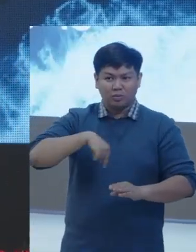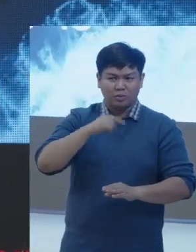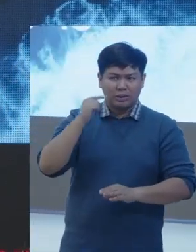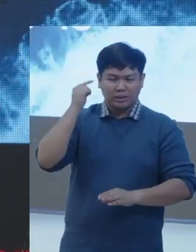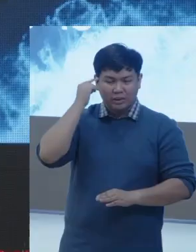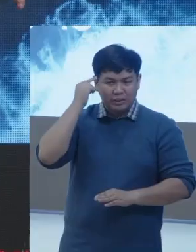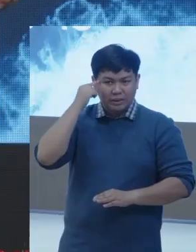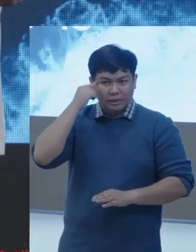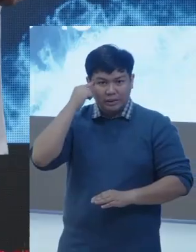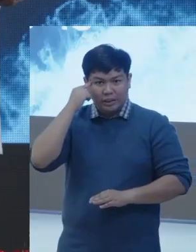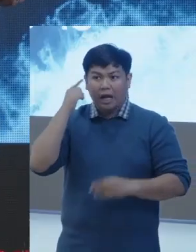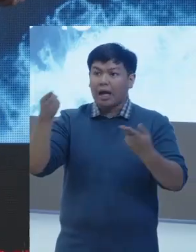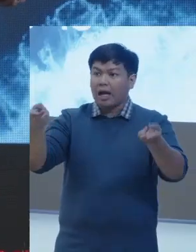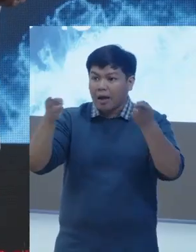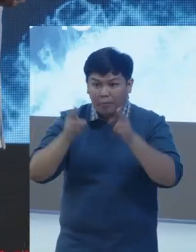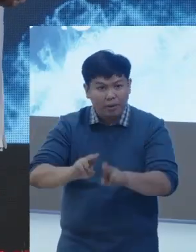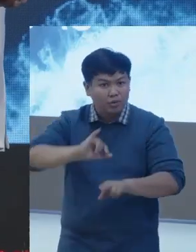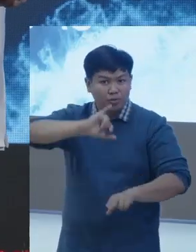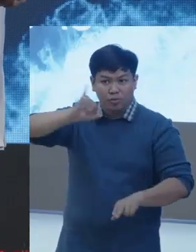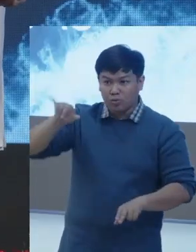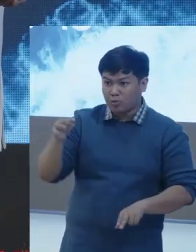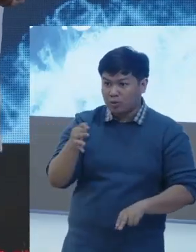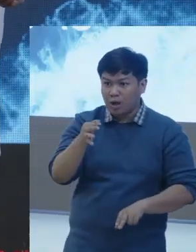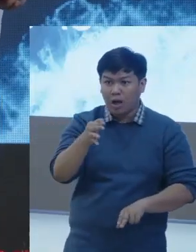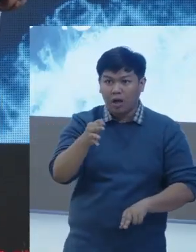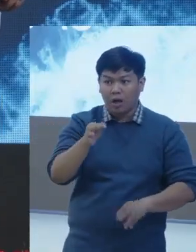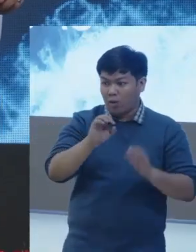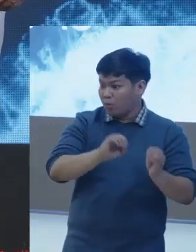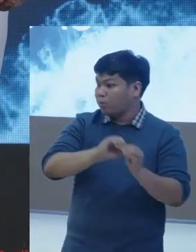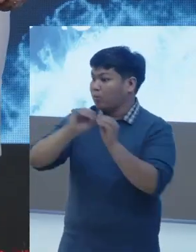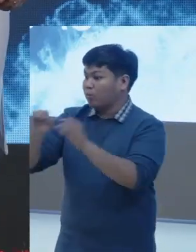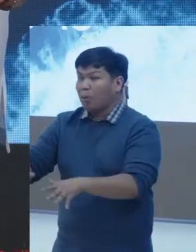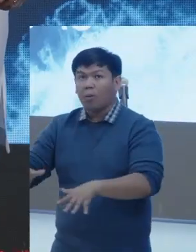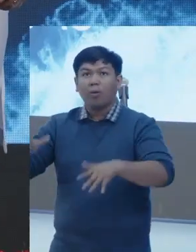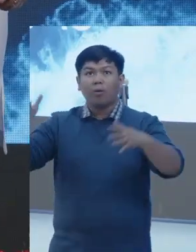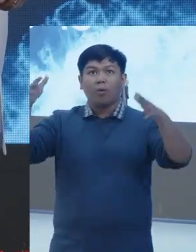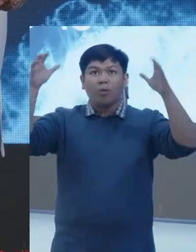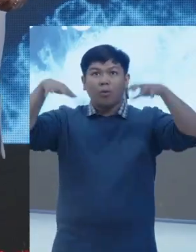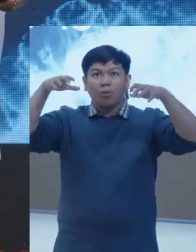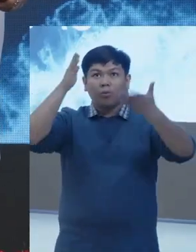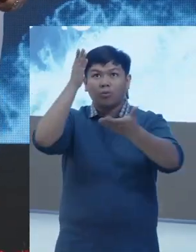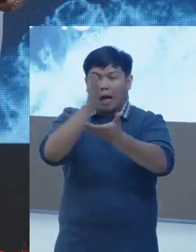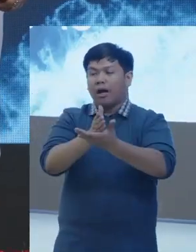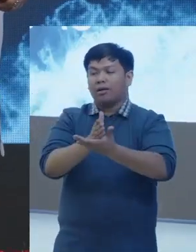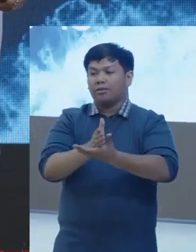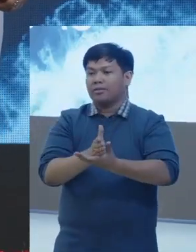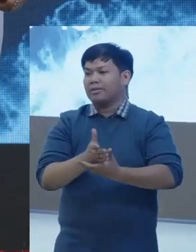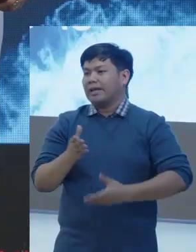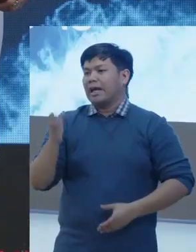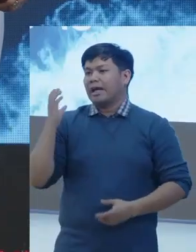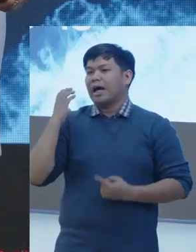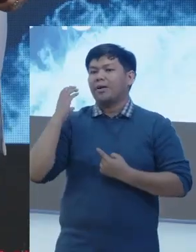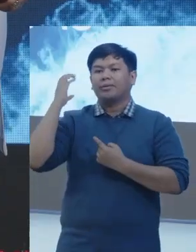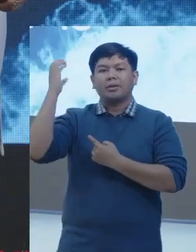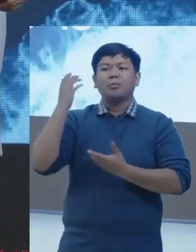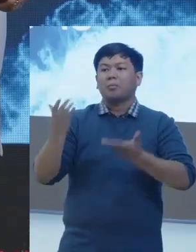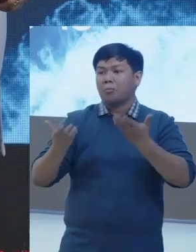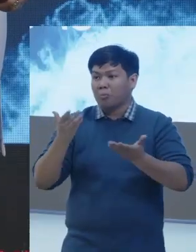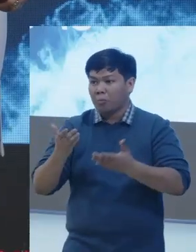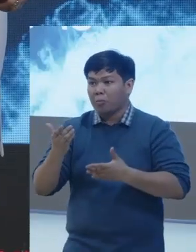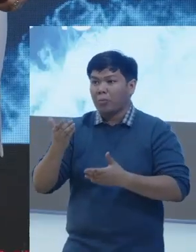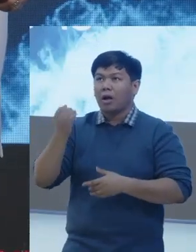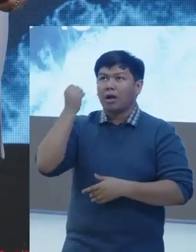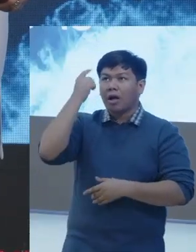na dahil sa nangyari kay Jonah, ang kapitan na ito ay maaring nakakilala din sa tunay